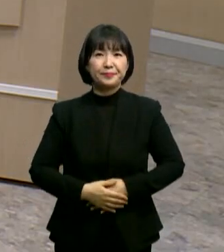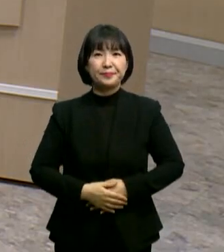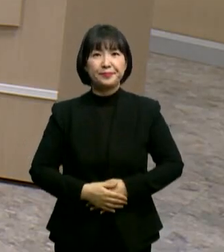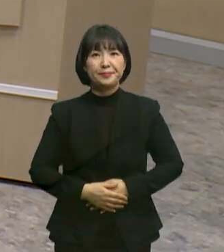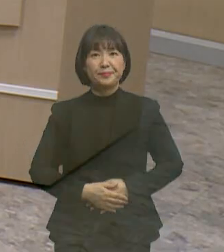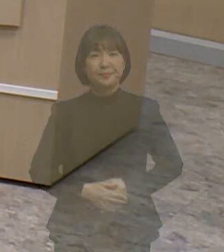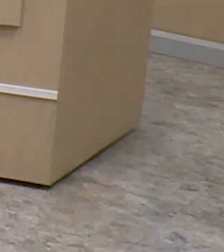감사합니다